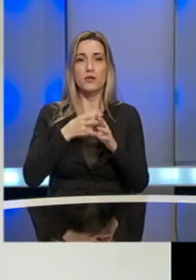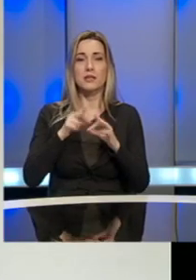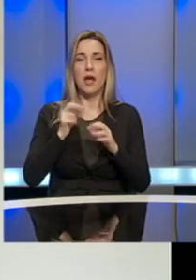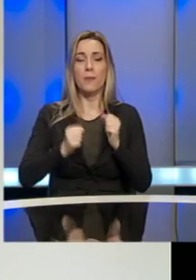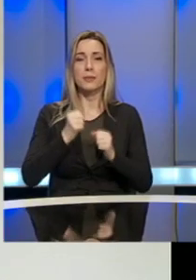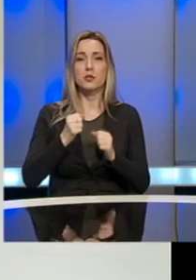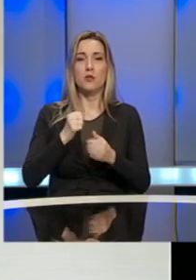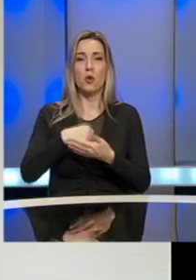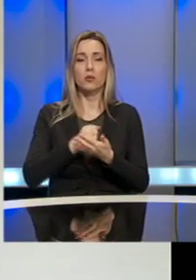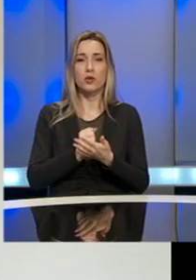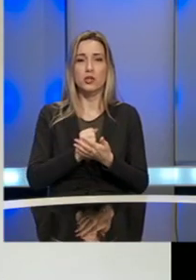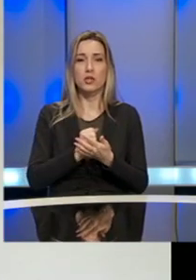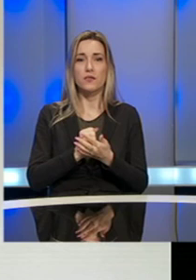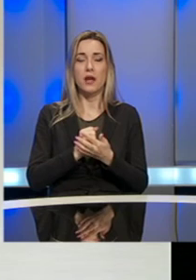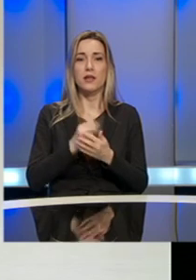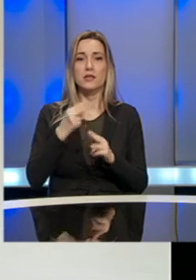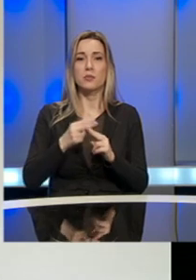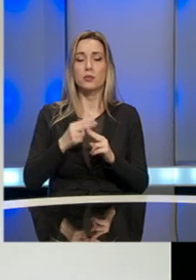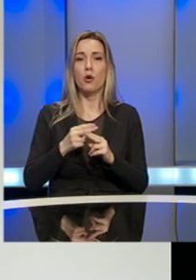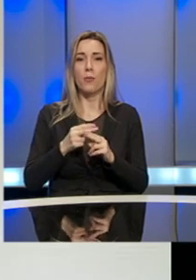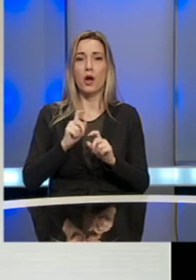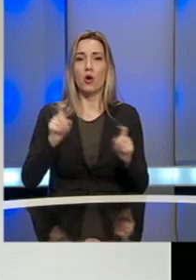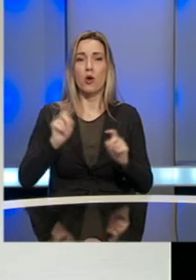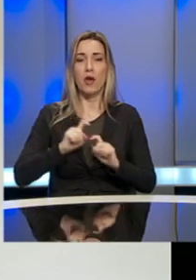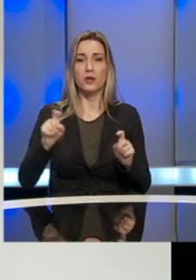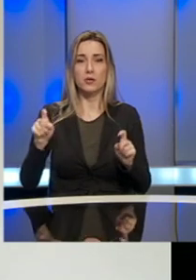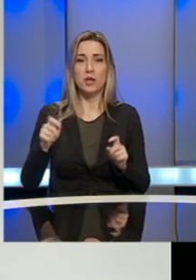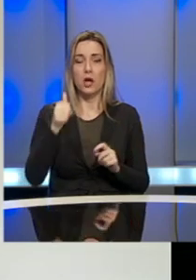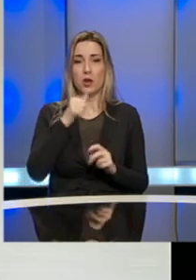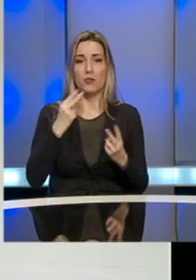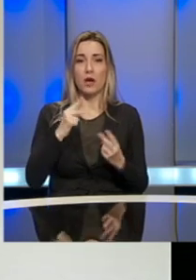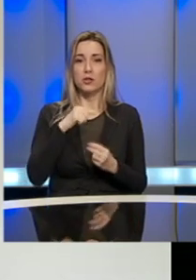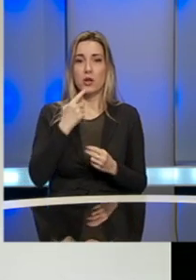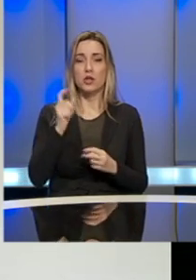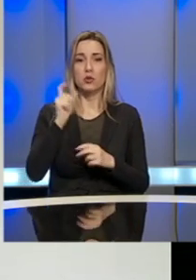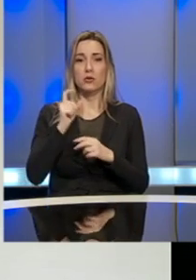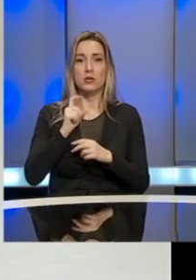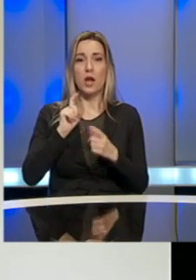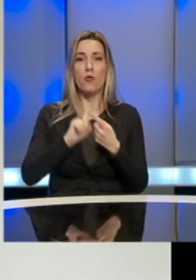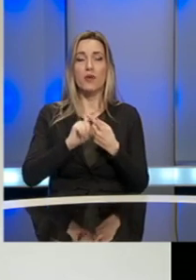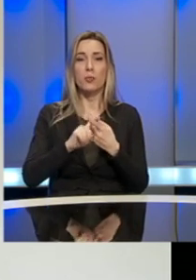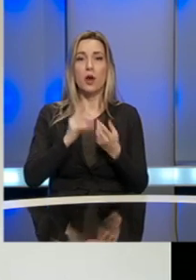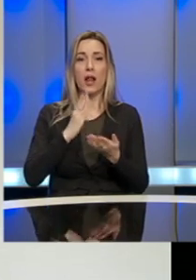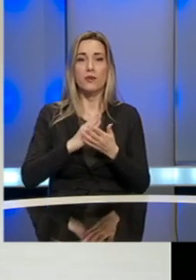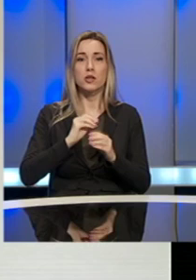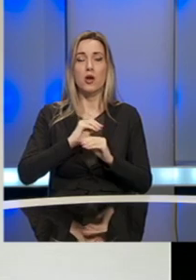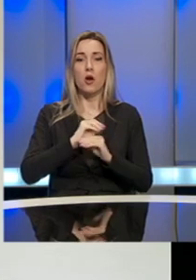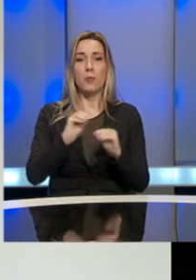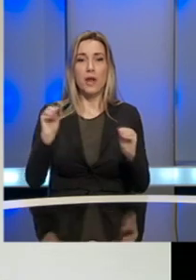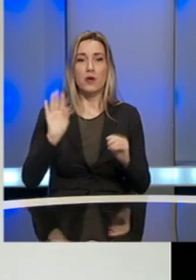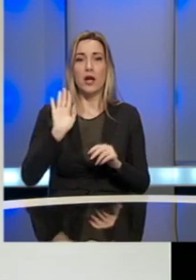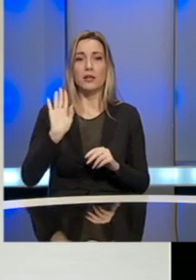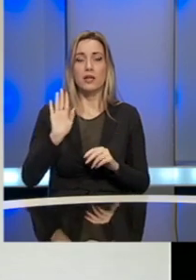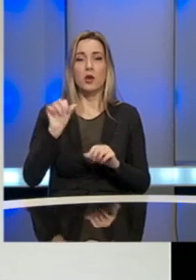brzo utvrđivanje simptoma koronavirusa. Ono što je bitno napomenuti, Turska je u februaru već objavila da u